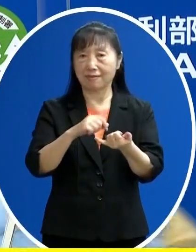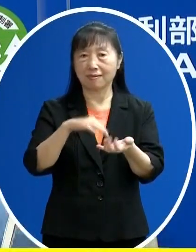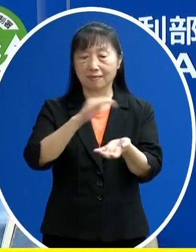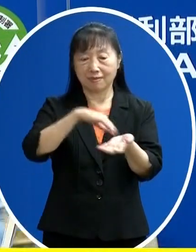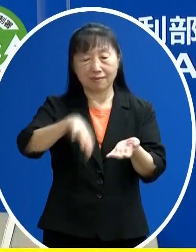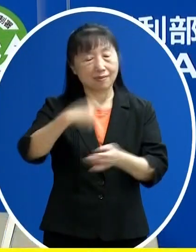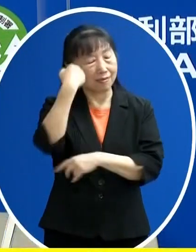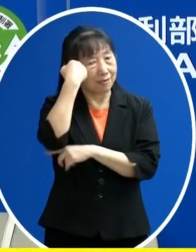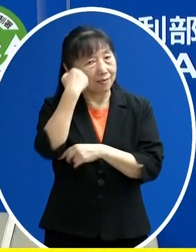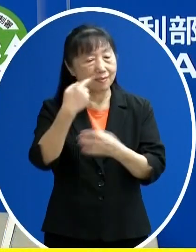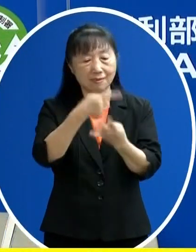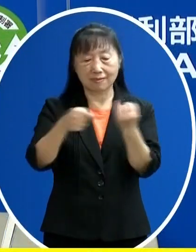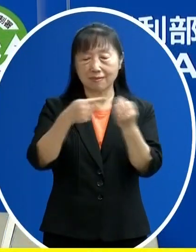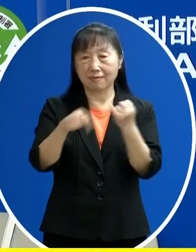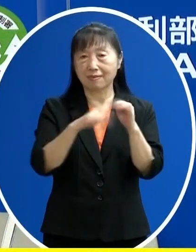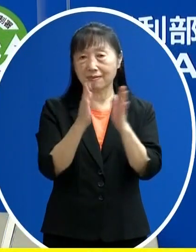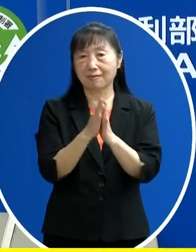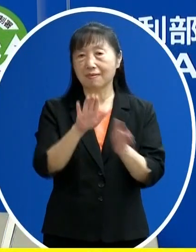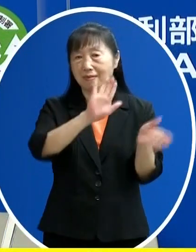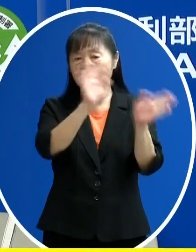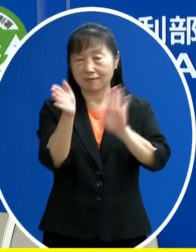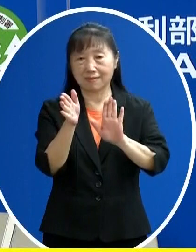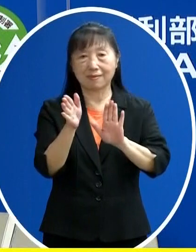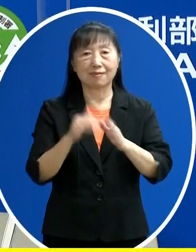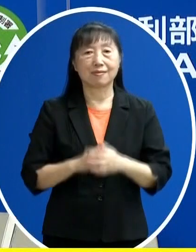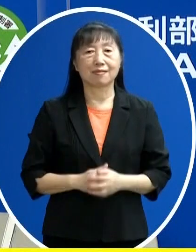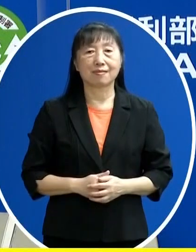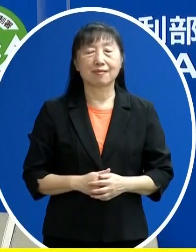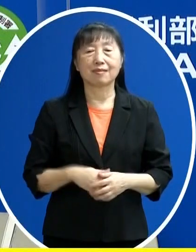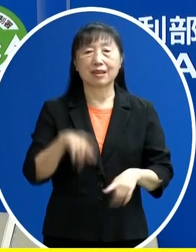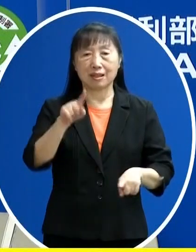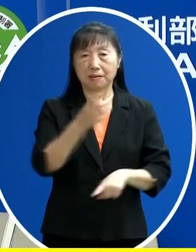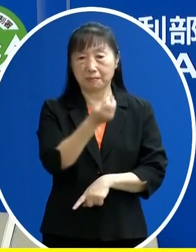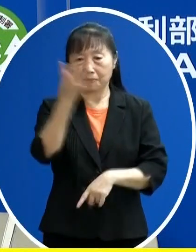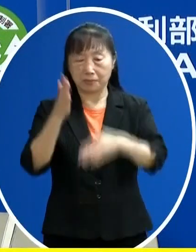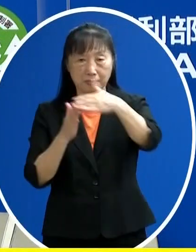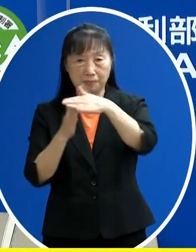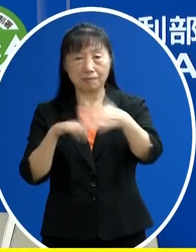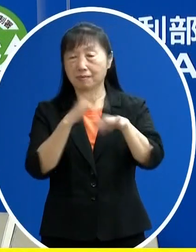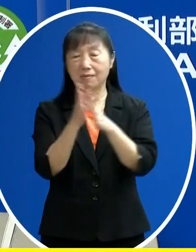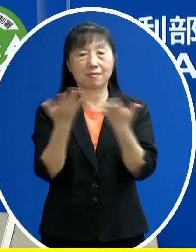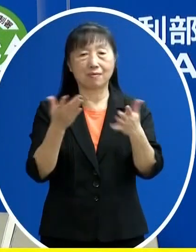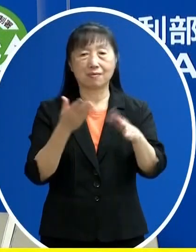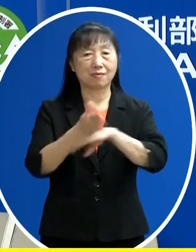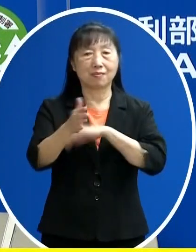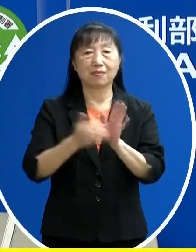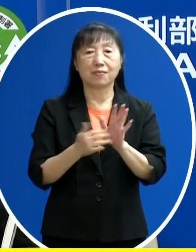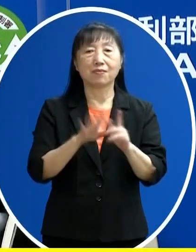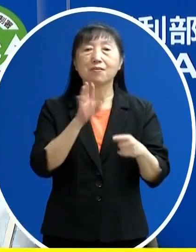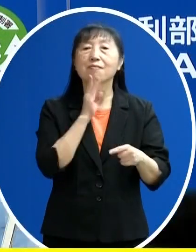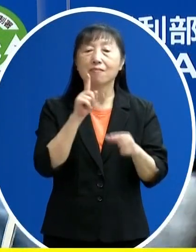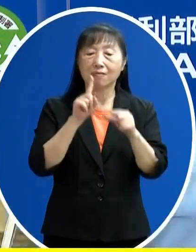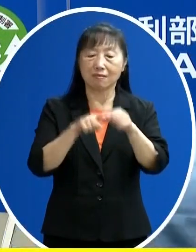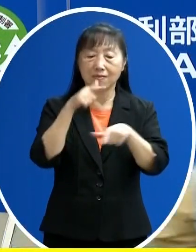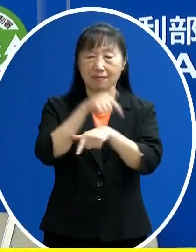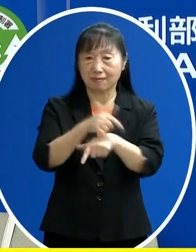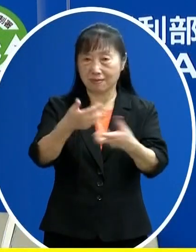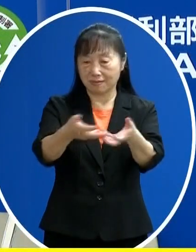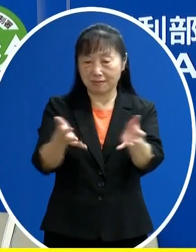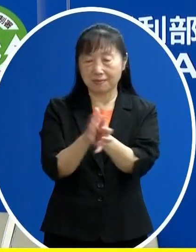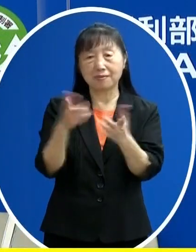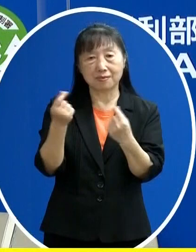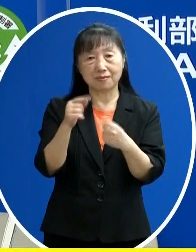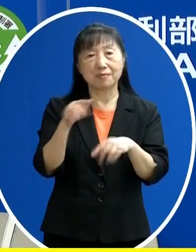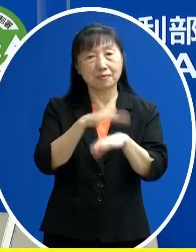病人的这一块哈，这个收治的情形已经脱离高峰，不过在中南部这边可能还有高原期的部分，还需要再度